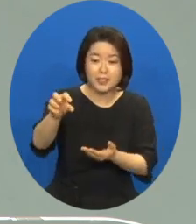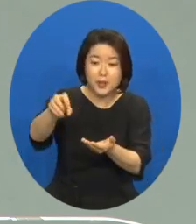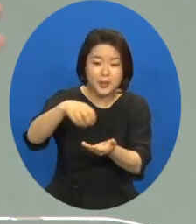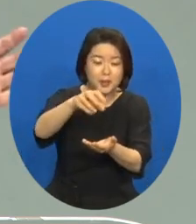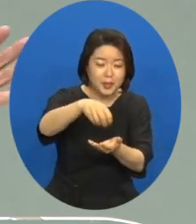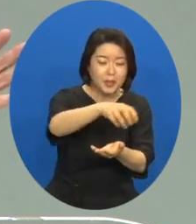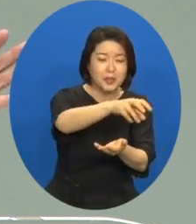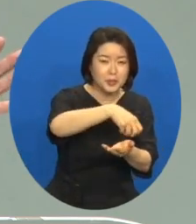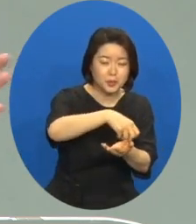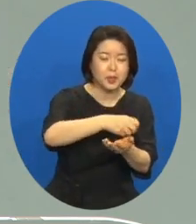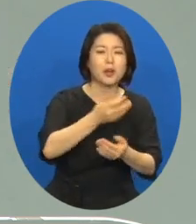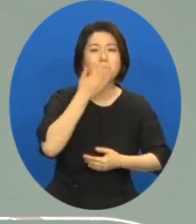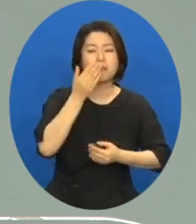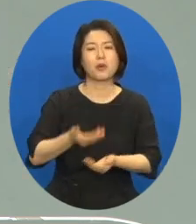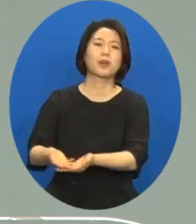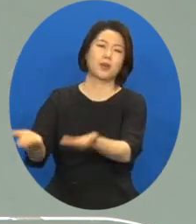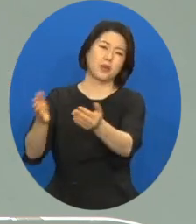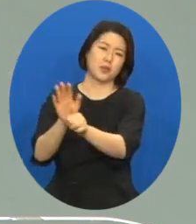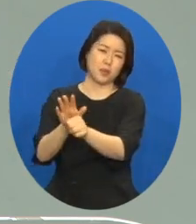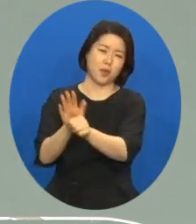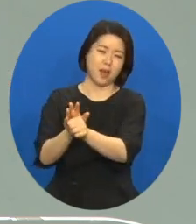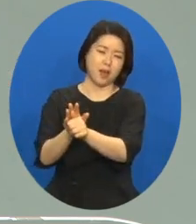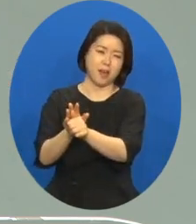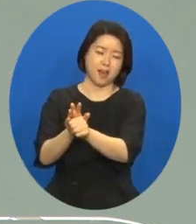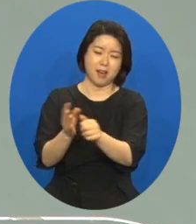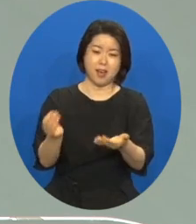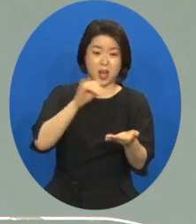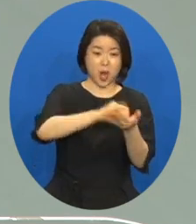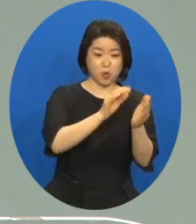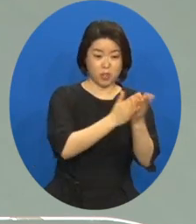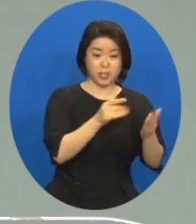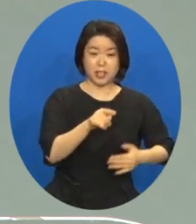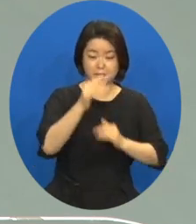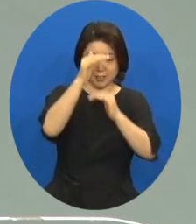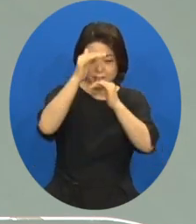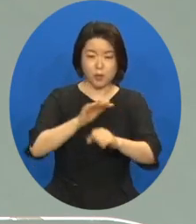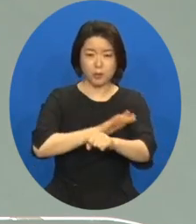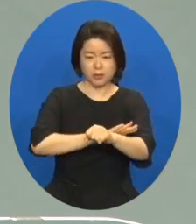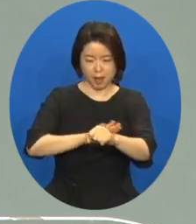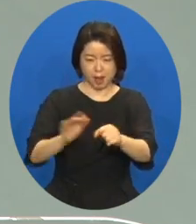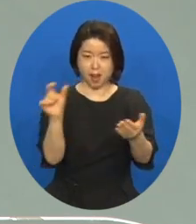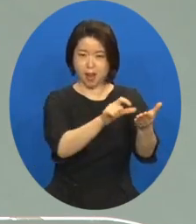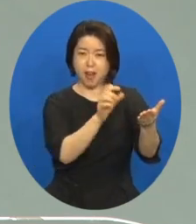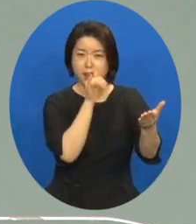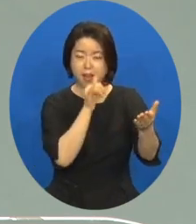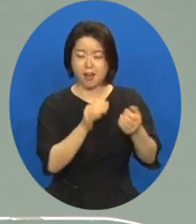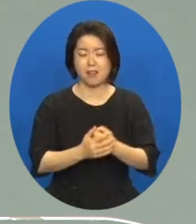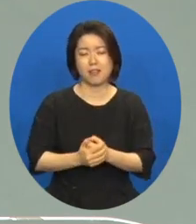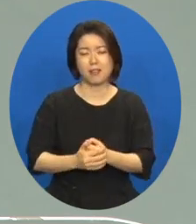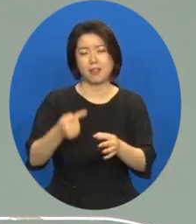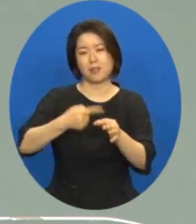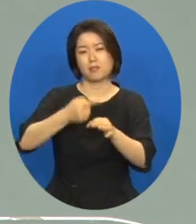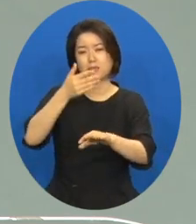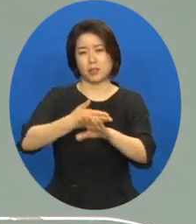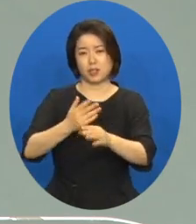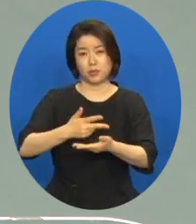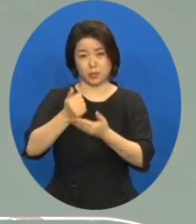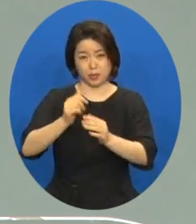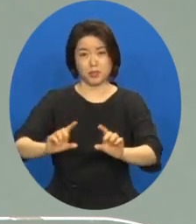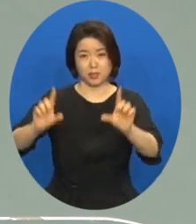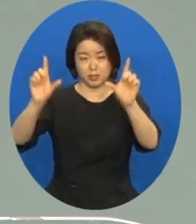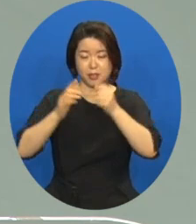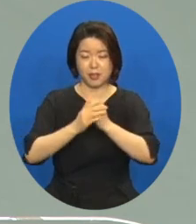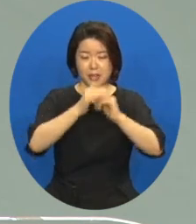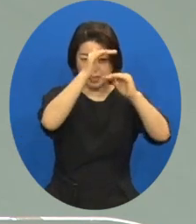가지고서 먹게 하셨는데 그 룻기의 그 내용이 잘 나옵니다. 맥주 감사절의